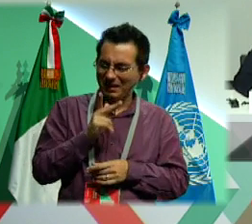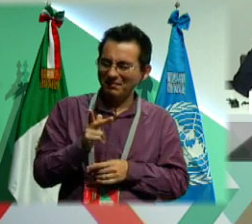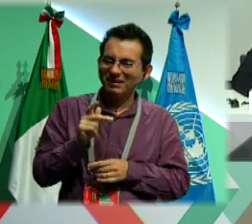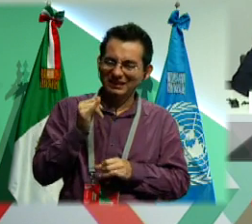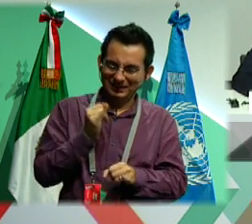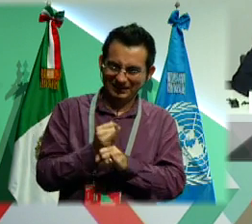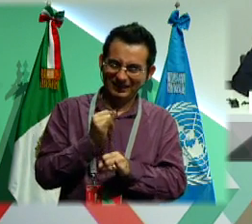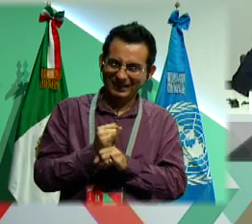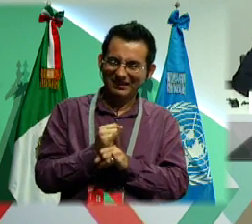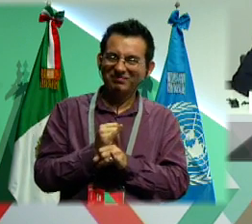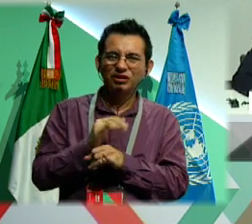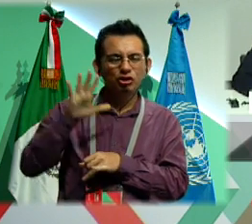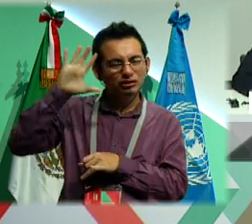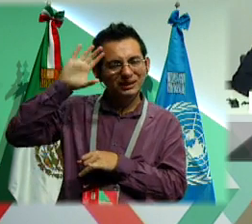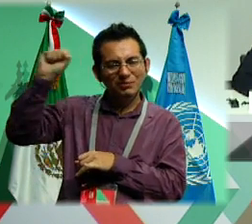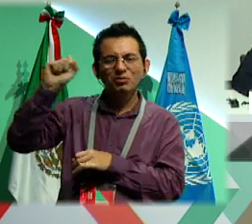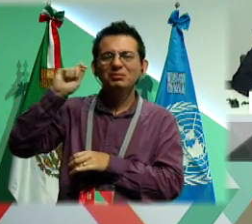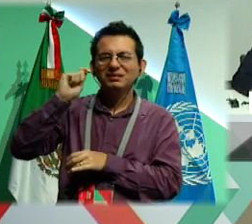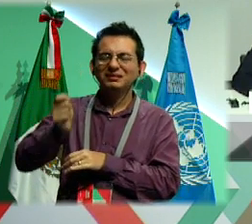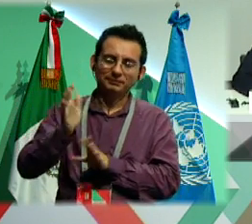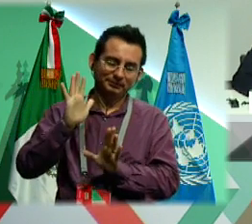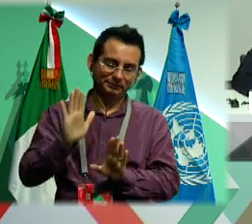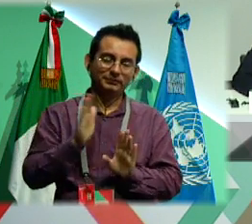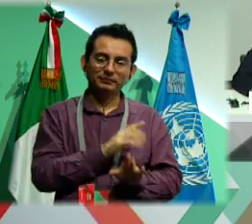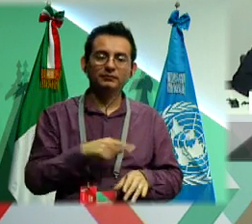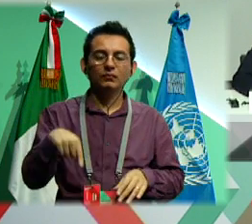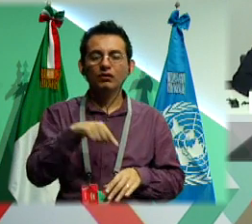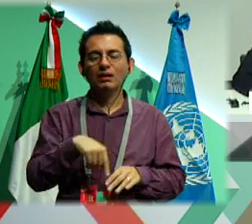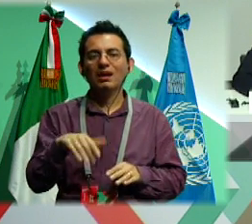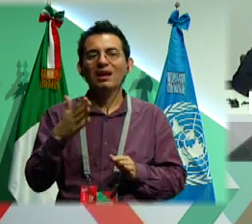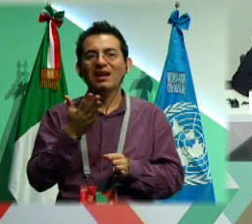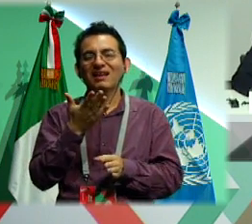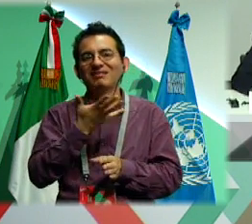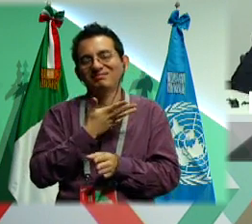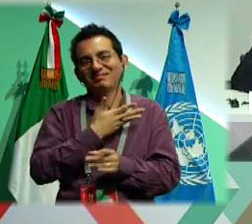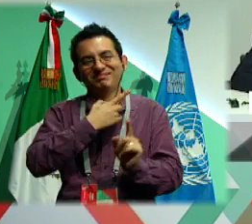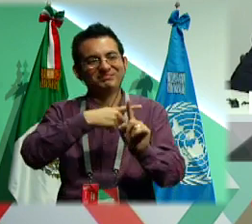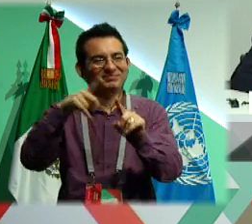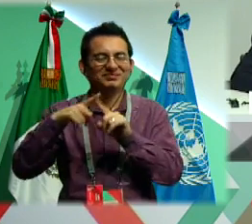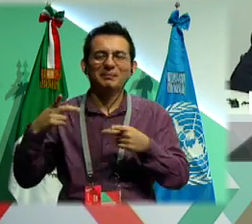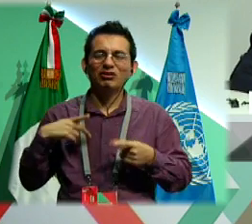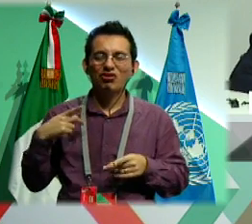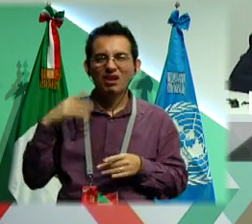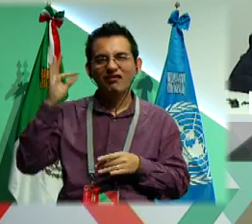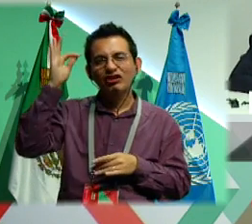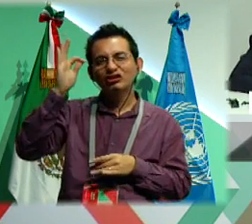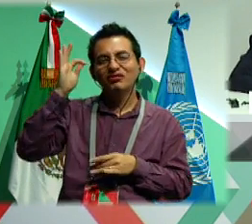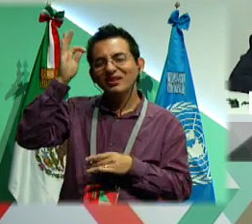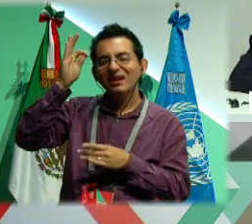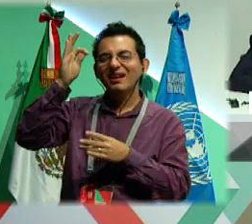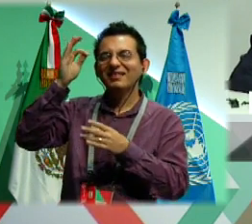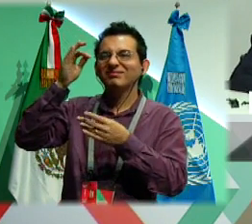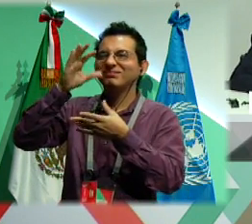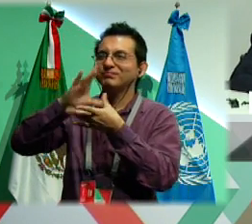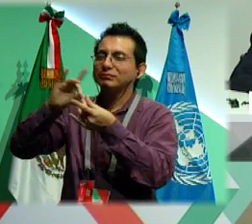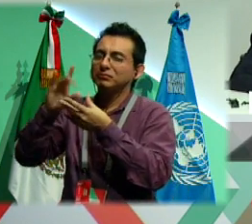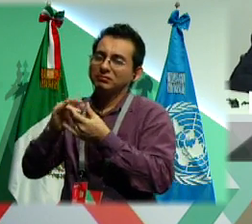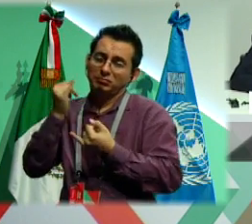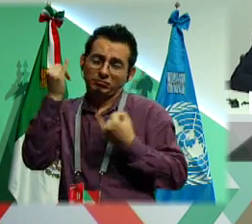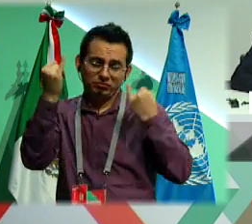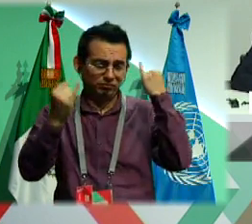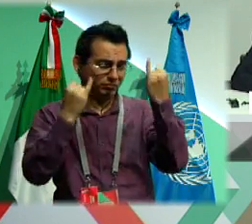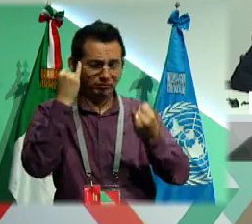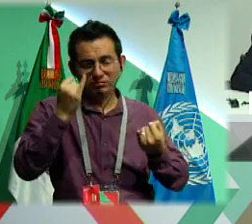d'évident. Mais j'ai fait un peu de recherche philosophique parce que c'est important également de revenir un peu en arrière lorsque